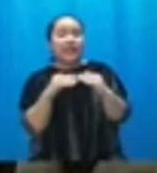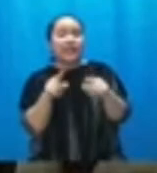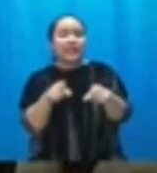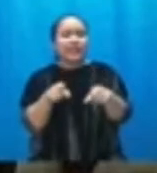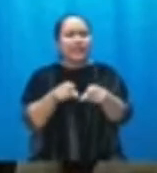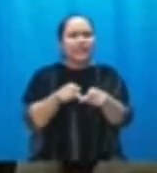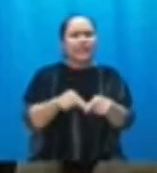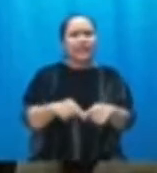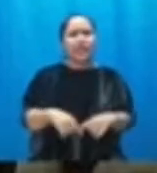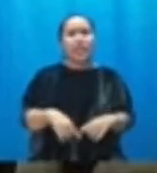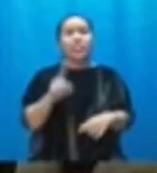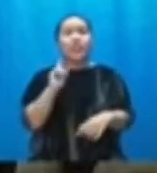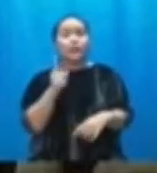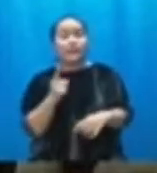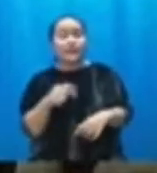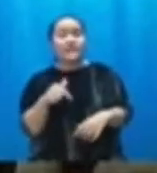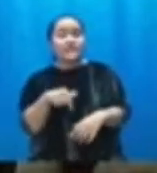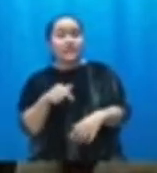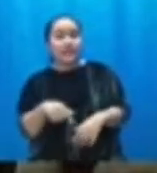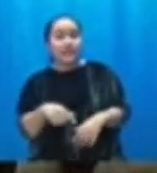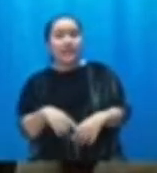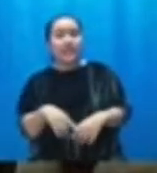nya begitu detail